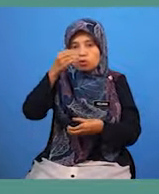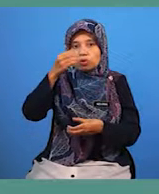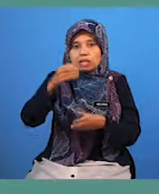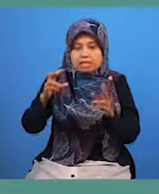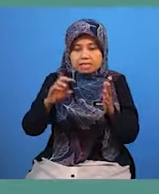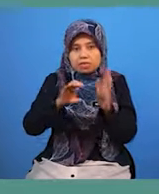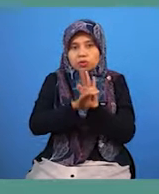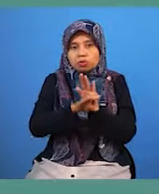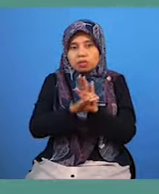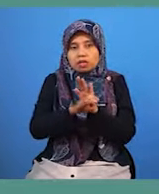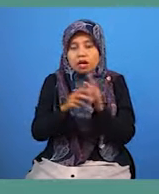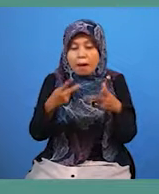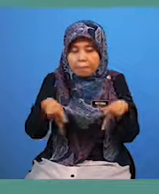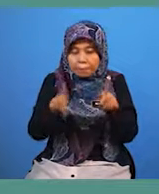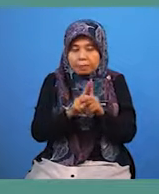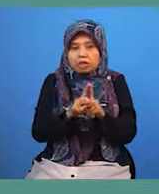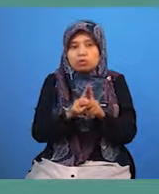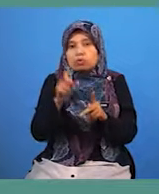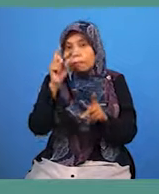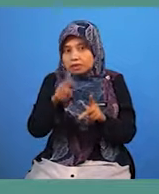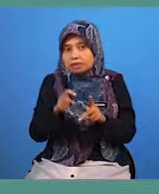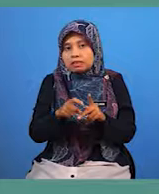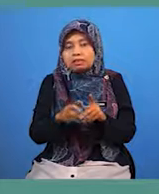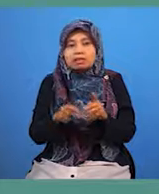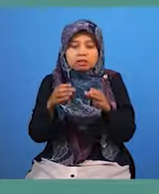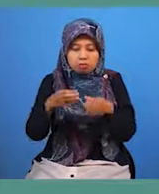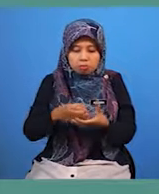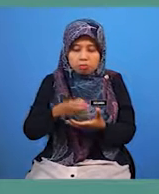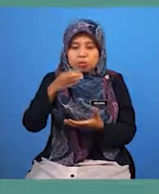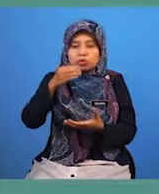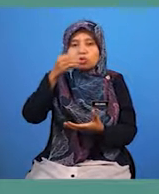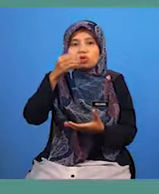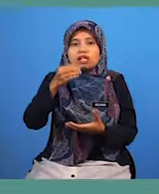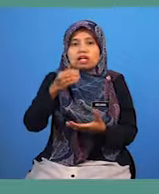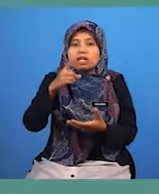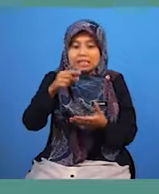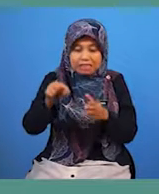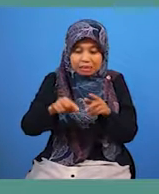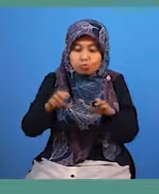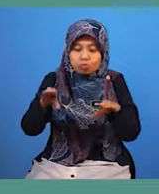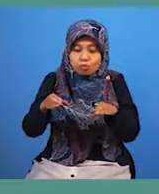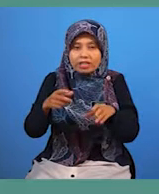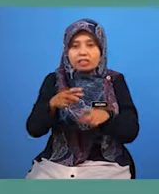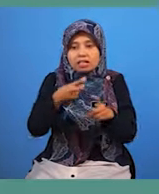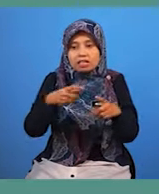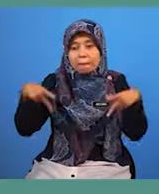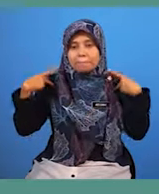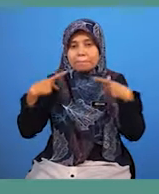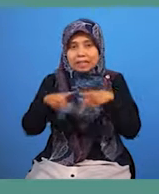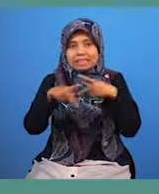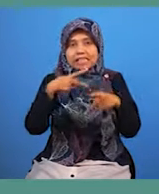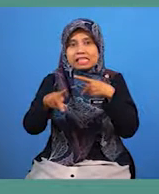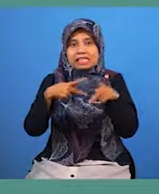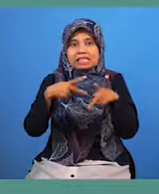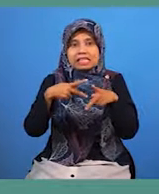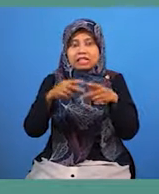sampel. Tetapi perlulah dipastikan botol sampel diperbuat daripada plastik. Bahan yang kedua ataupun alatan